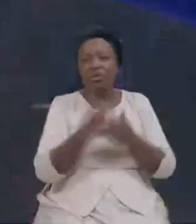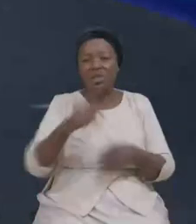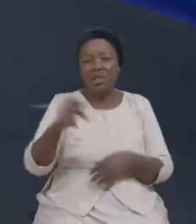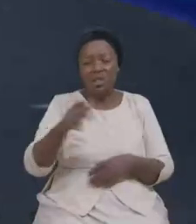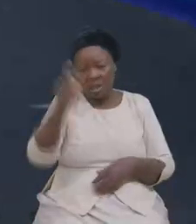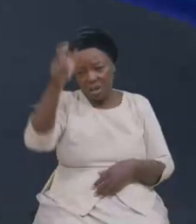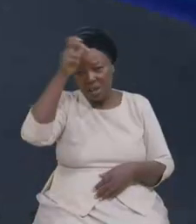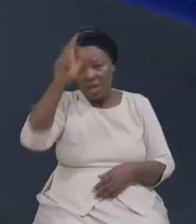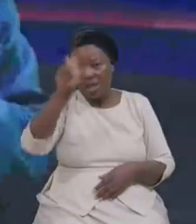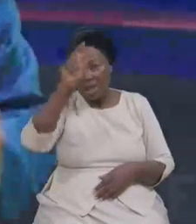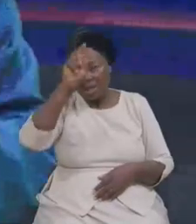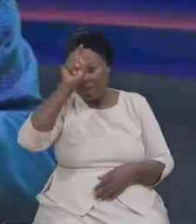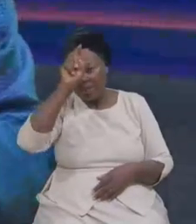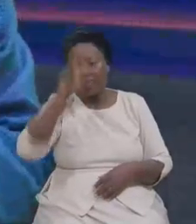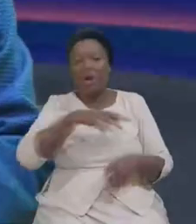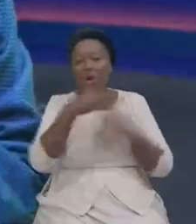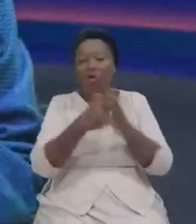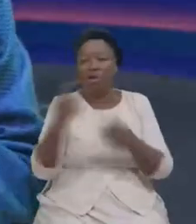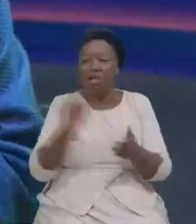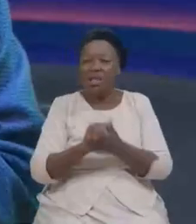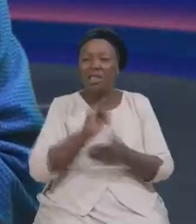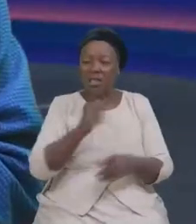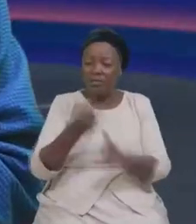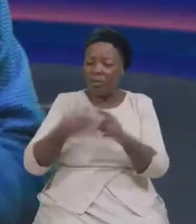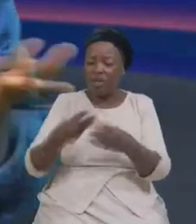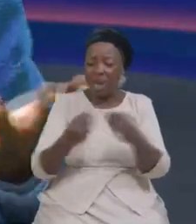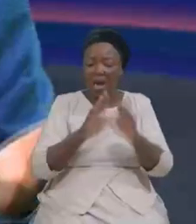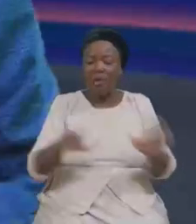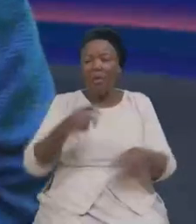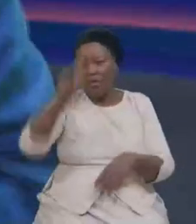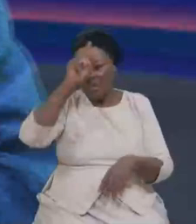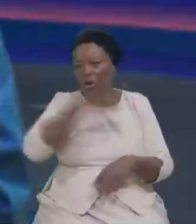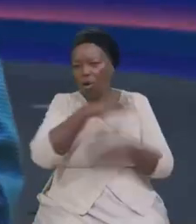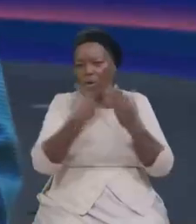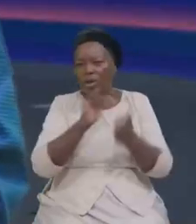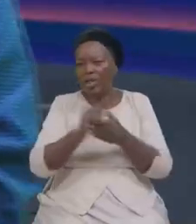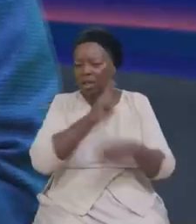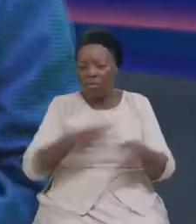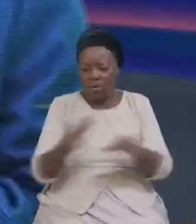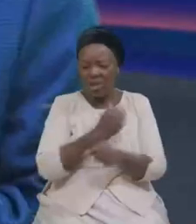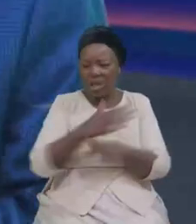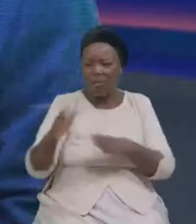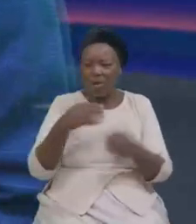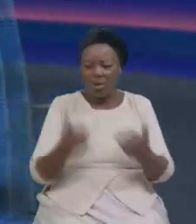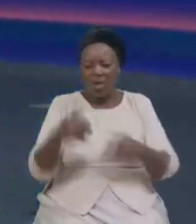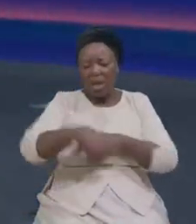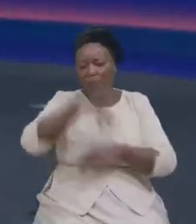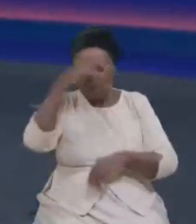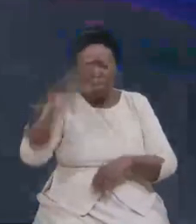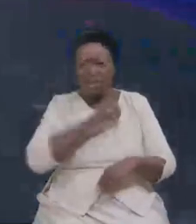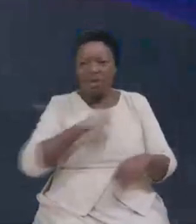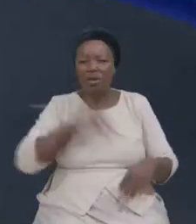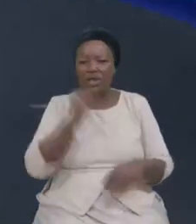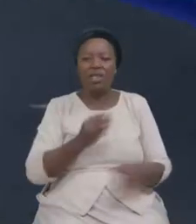de ta vie. Parce que ce qu'il a promis, il peut aussi l'accomplir. Qu'est-ce